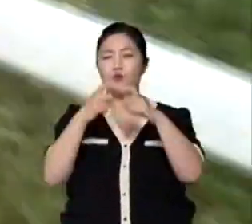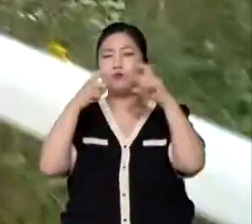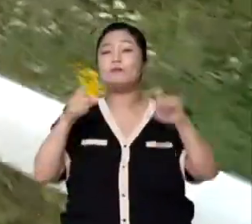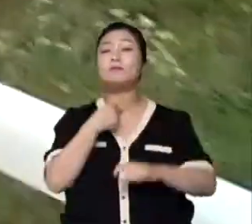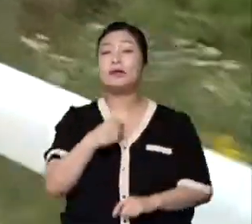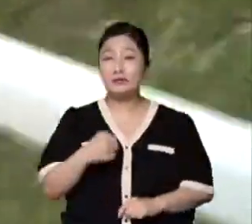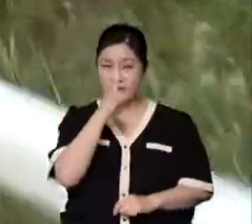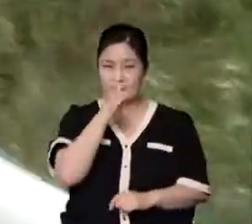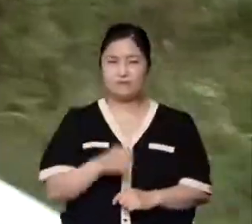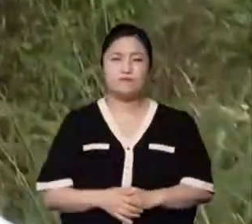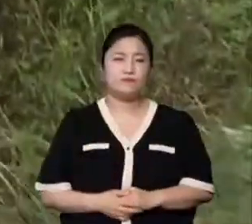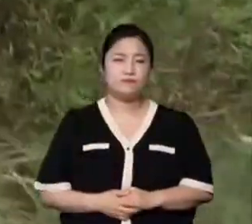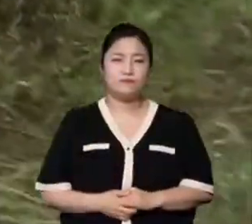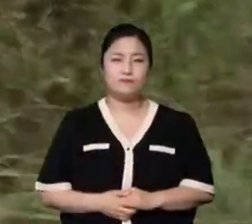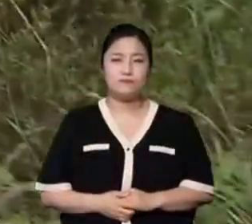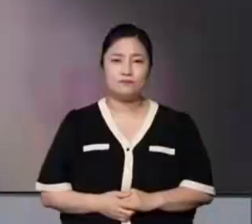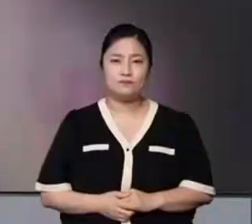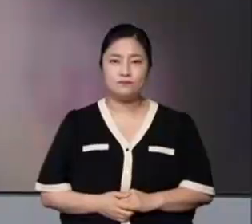내리기도 했습니다.